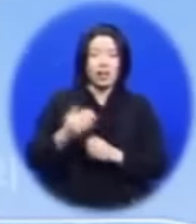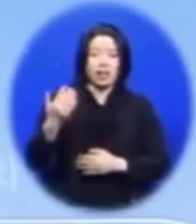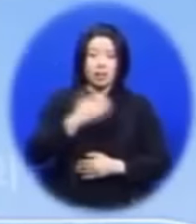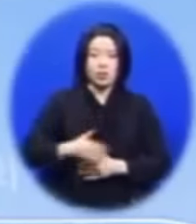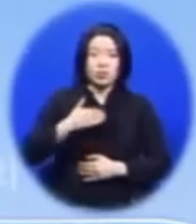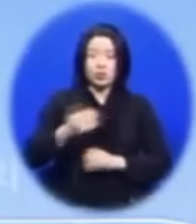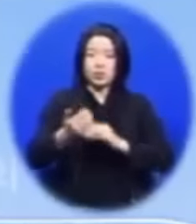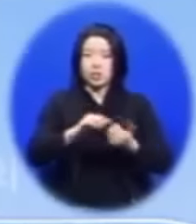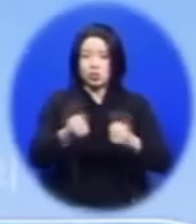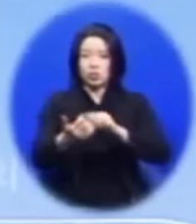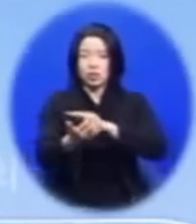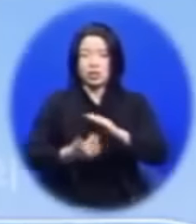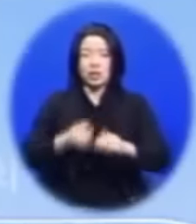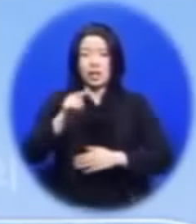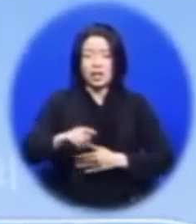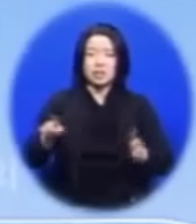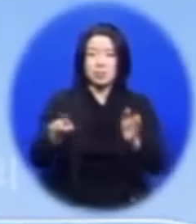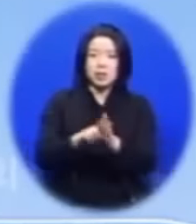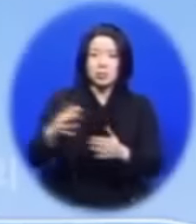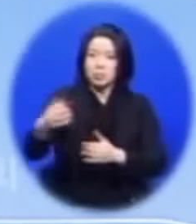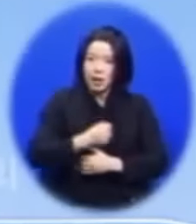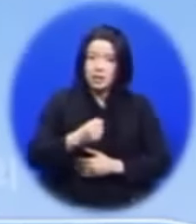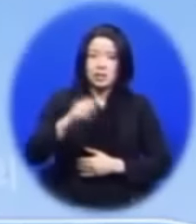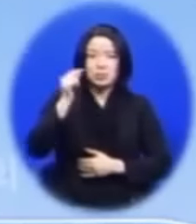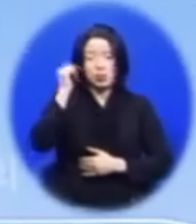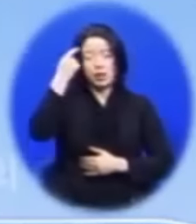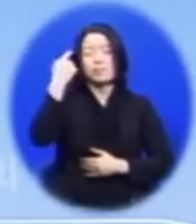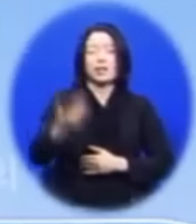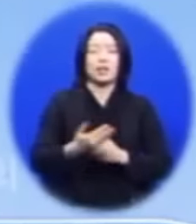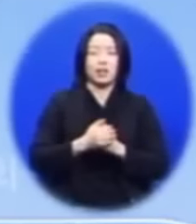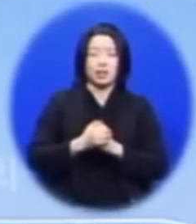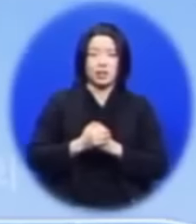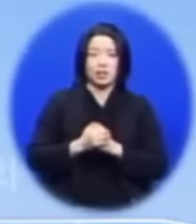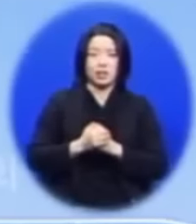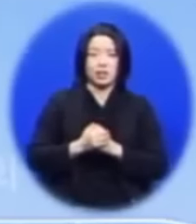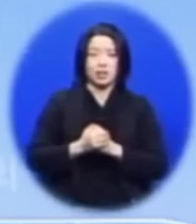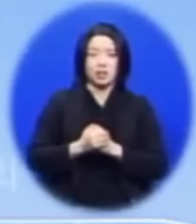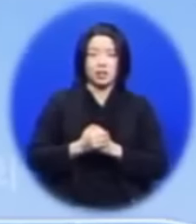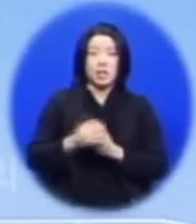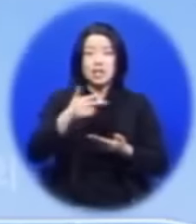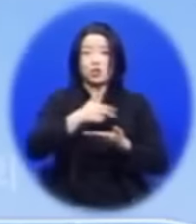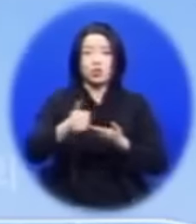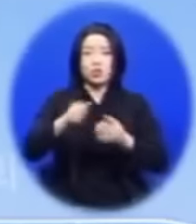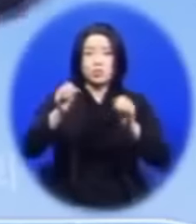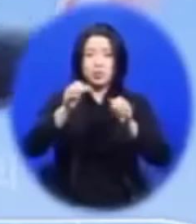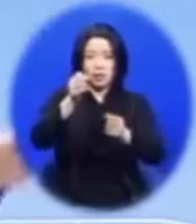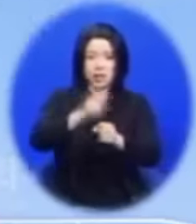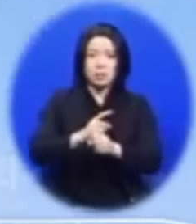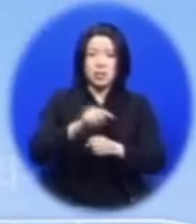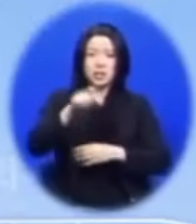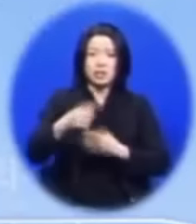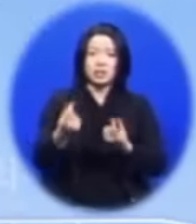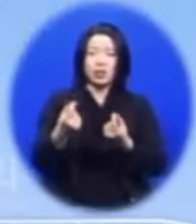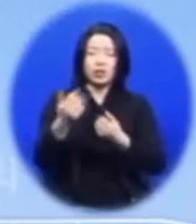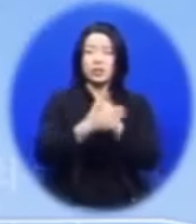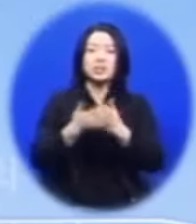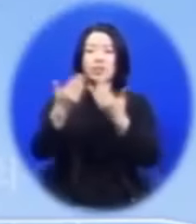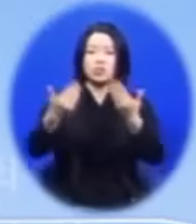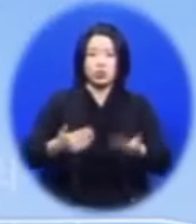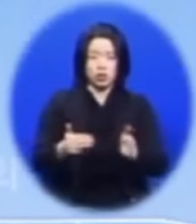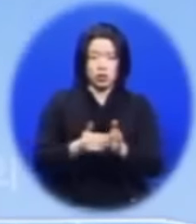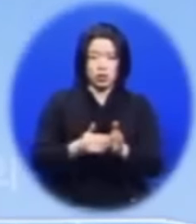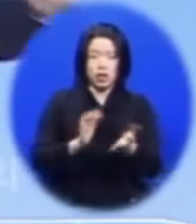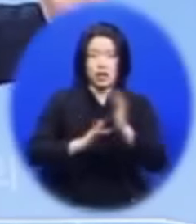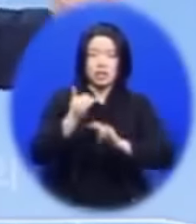죽기 전에이 믿음을 못 취하냐 말입니다 주님은 이미 그런 은혜를 주셨는데 예수님과